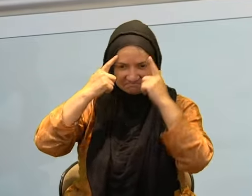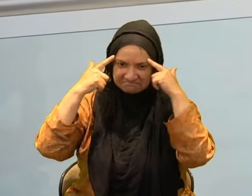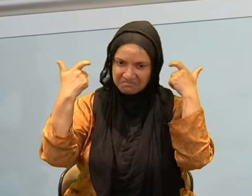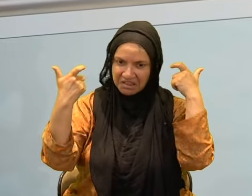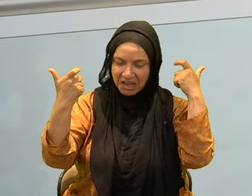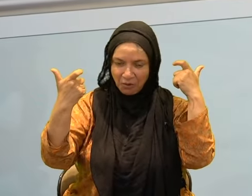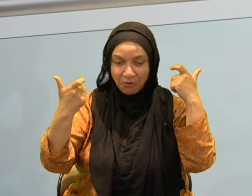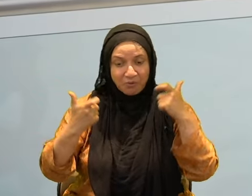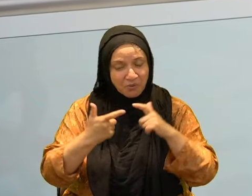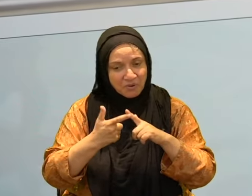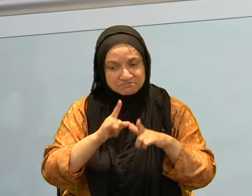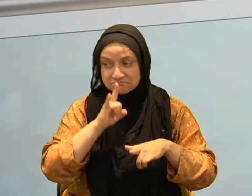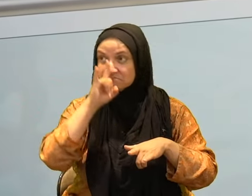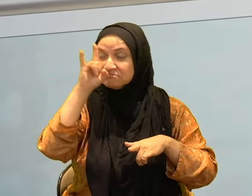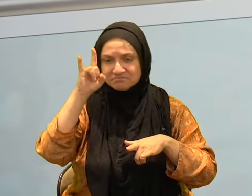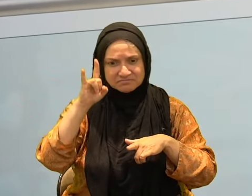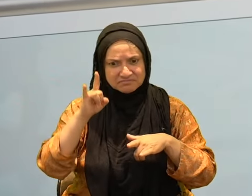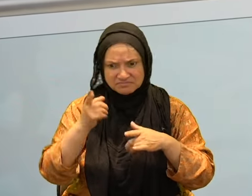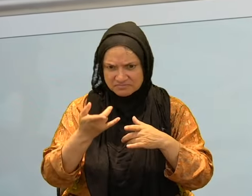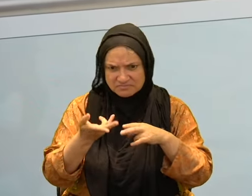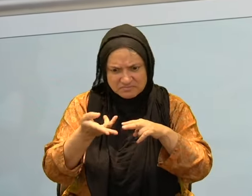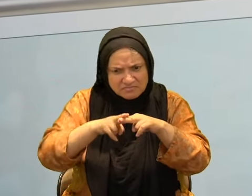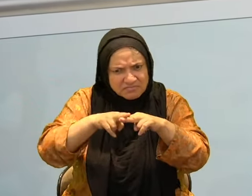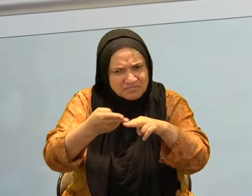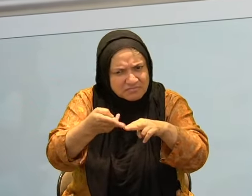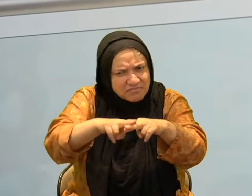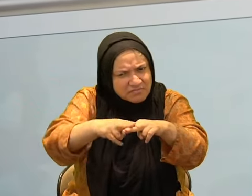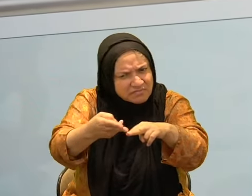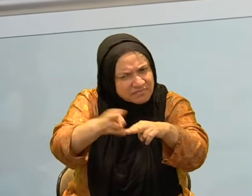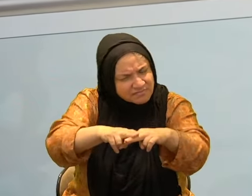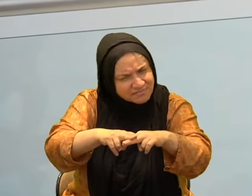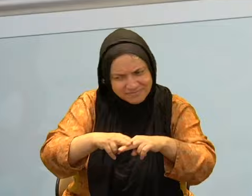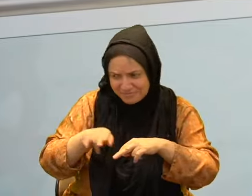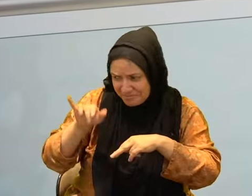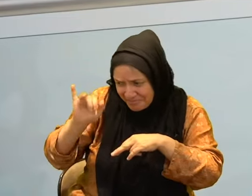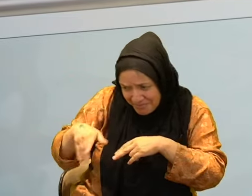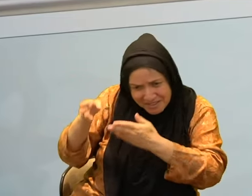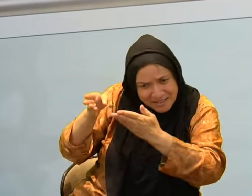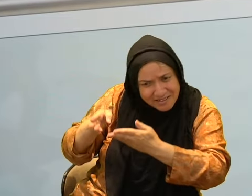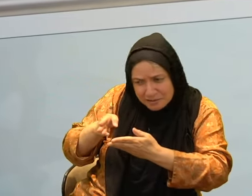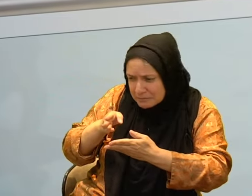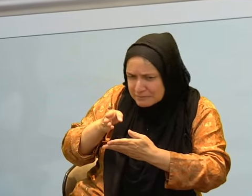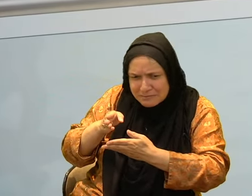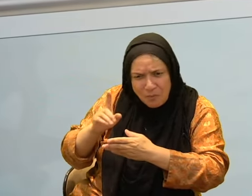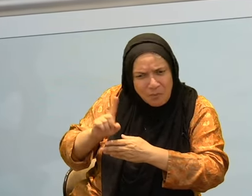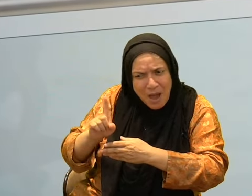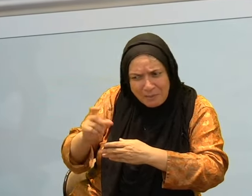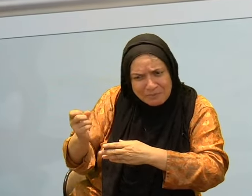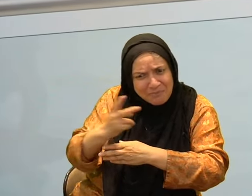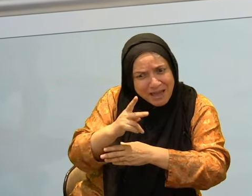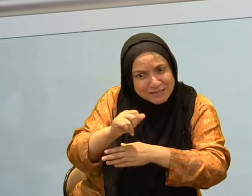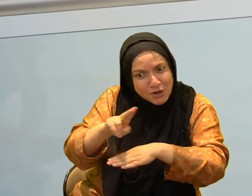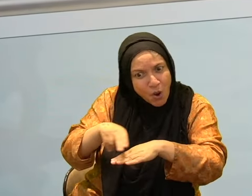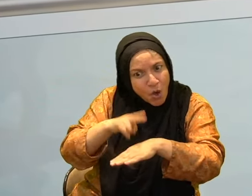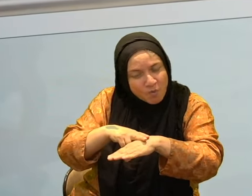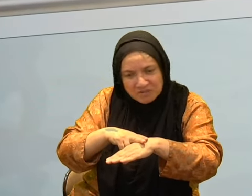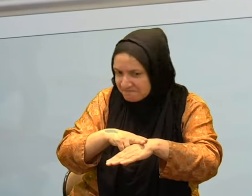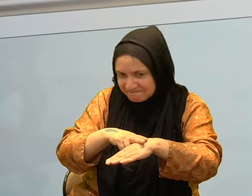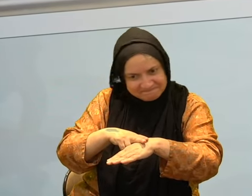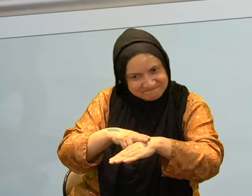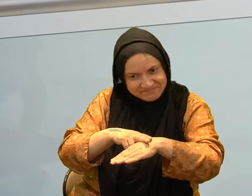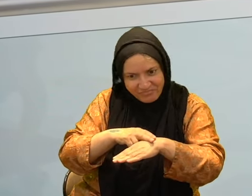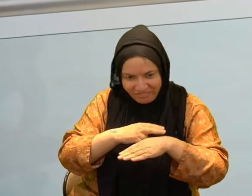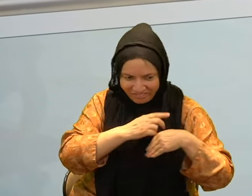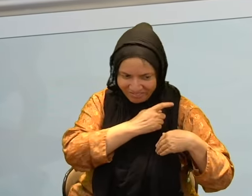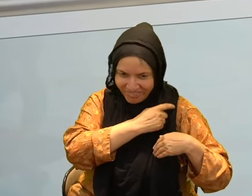sorry, right? Because he took you to the next step. And the second thing, he says, وَنُبَخِّرُهُ